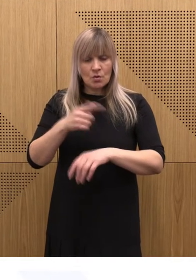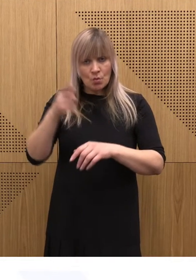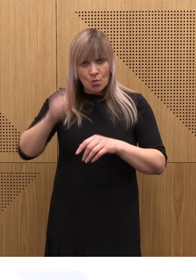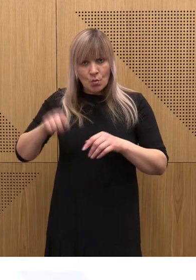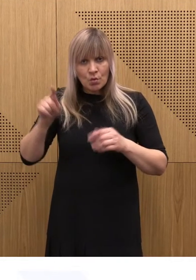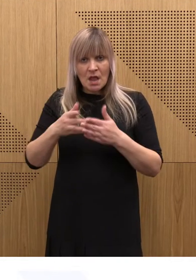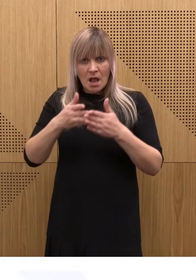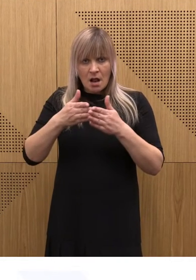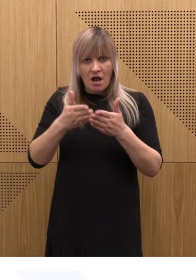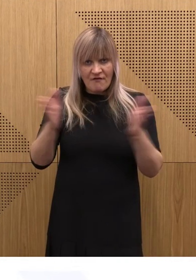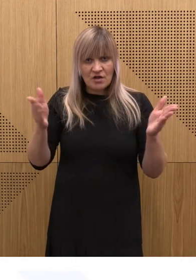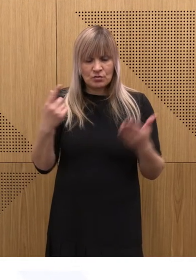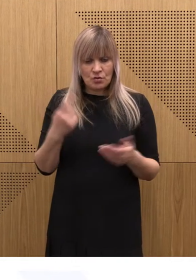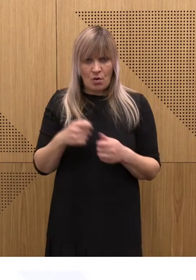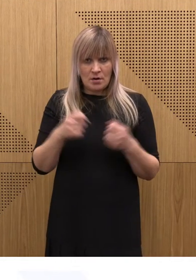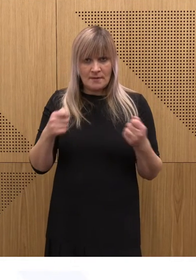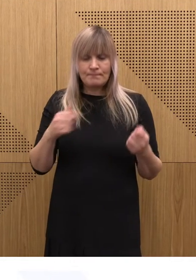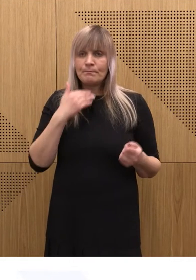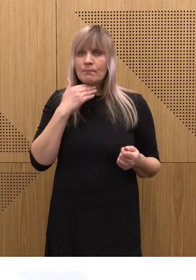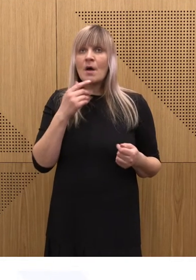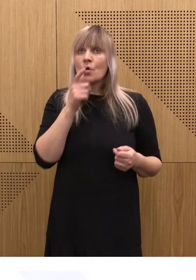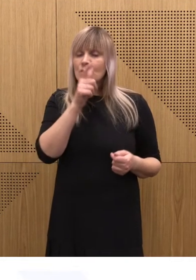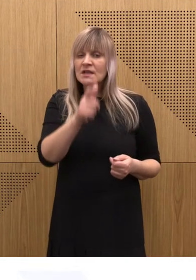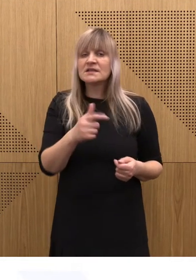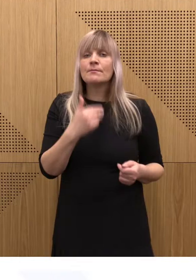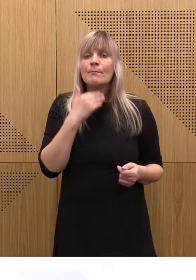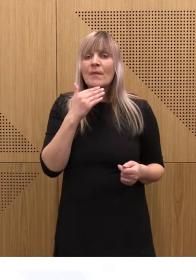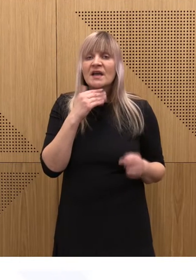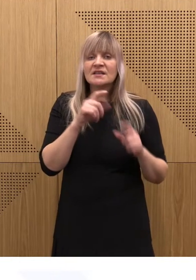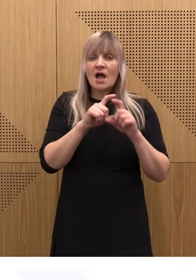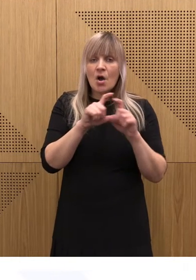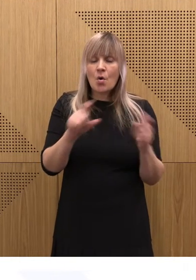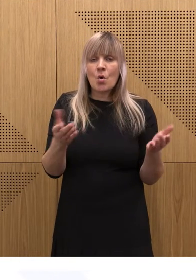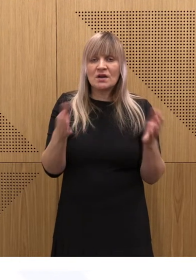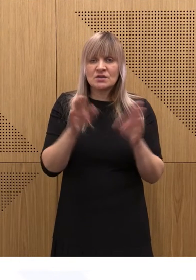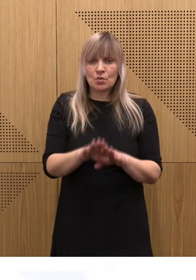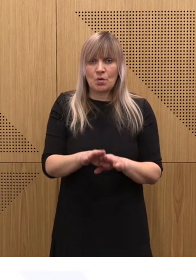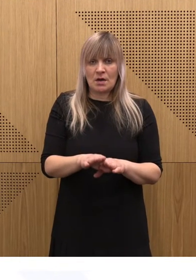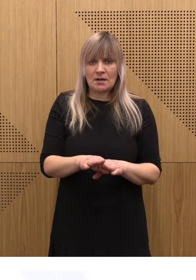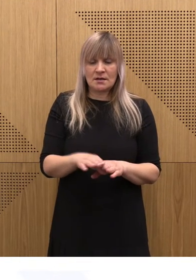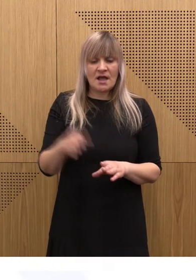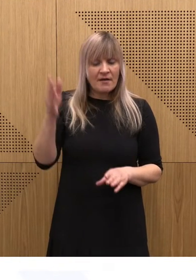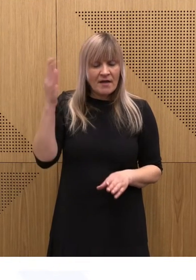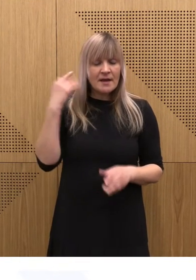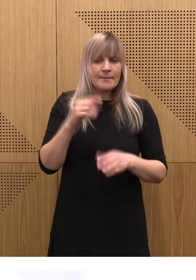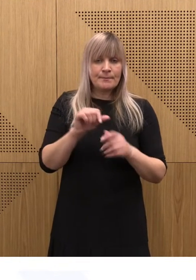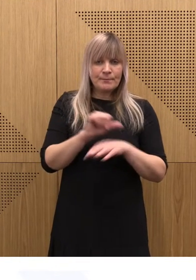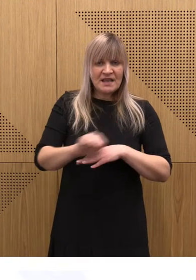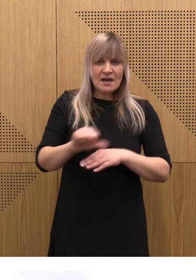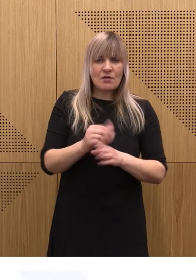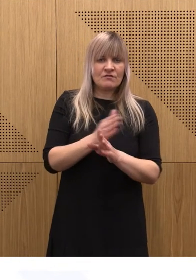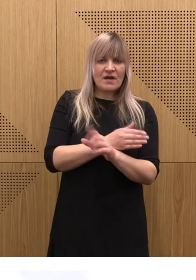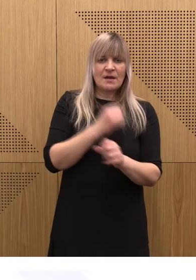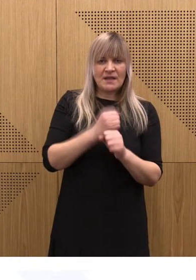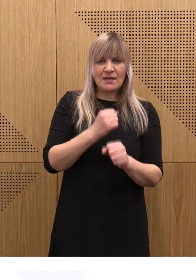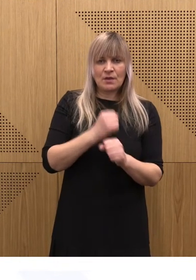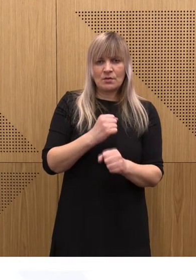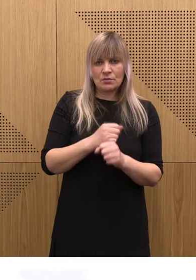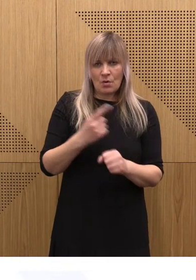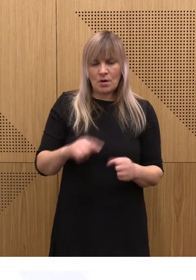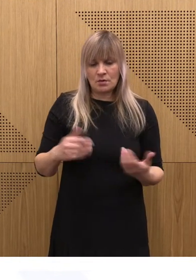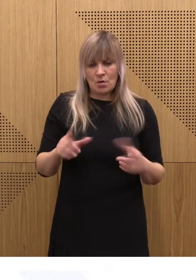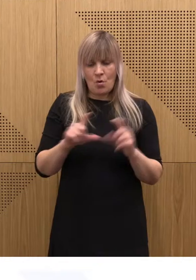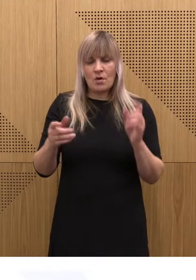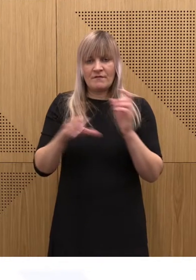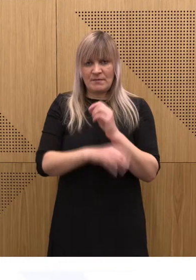seda teinud, mida me ütlesime, et me ei taha sulgeda kooli. Me oleme väga palju varem juba piiranud, näiteks meeles asutusi, paare, lahtioleku aegasid, täituvuse